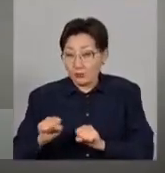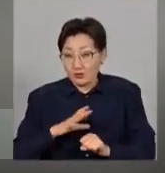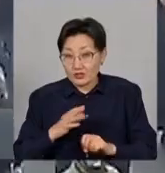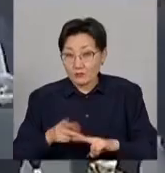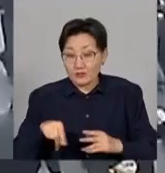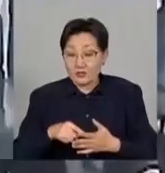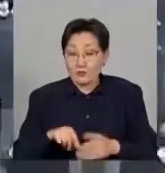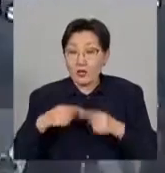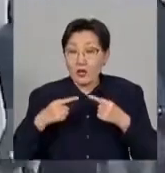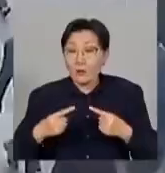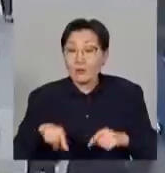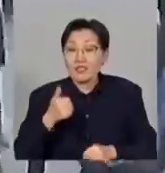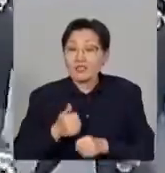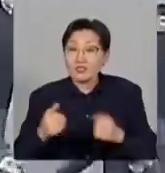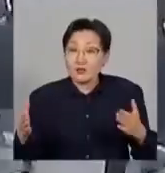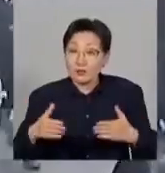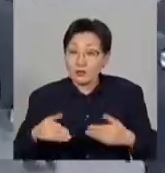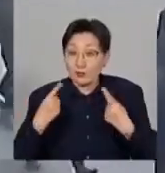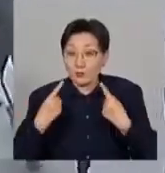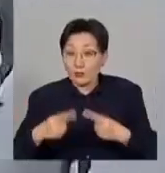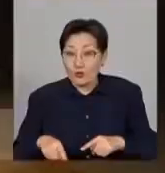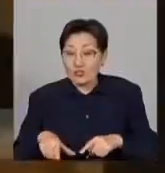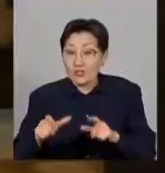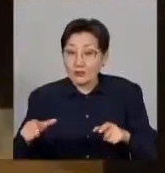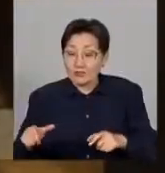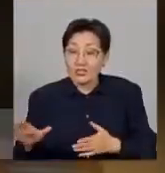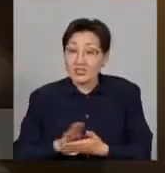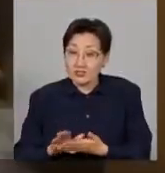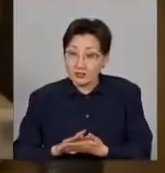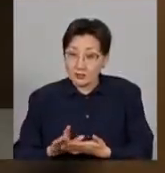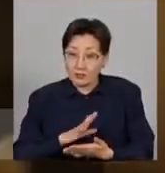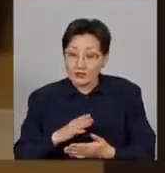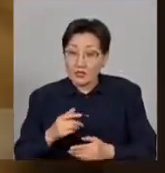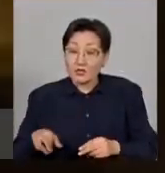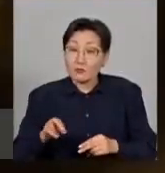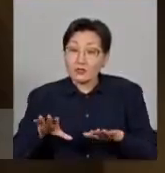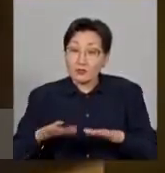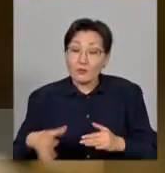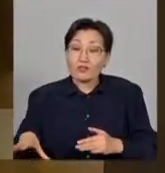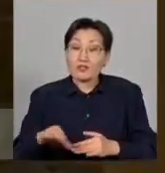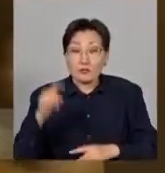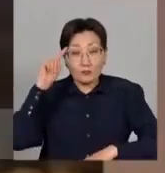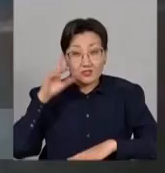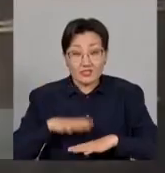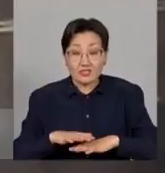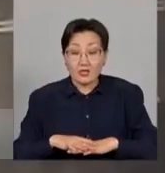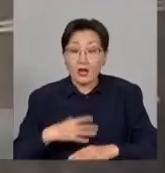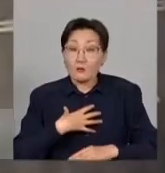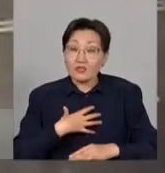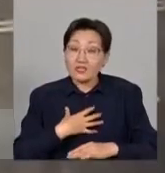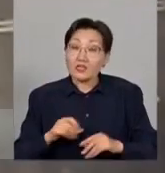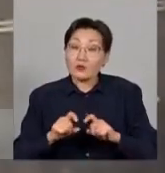болғанда қаланың бас қақпасы өзге пиғылдылардан тазартылды. Десантшылардың қаңтар оқиғасында барлық әкімшілік және